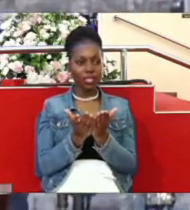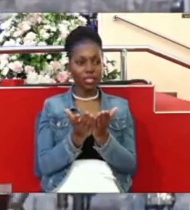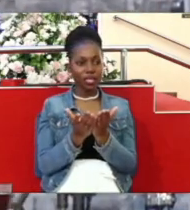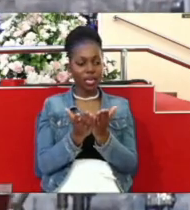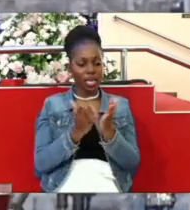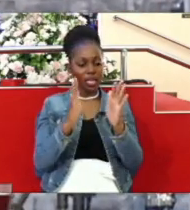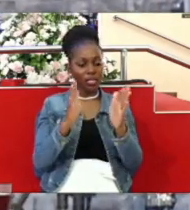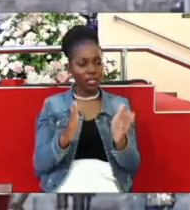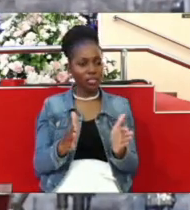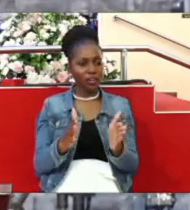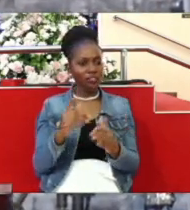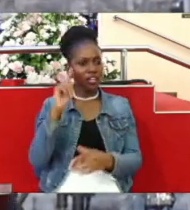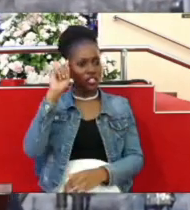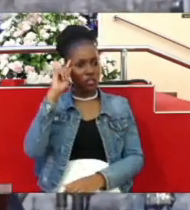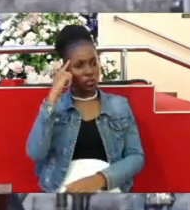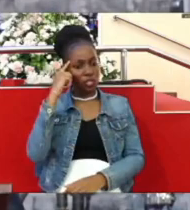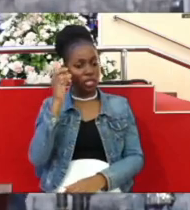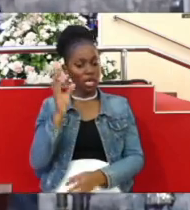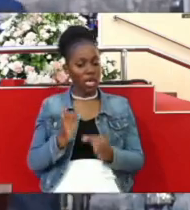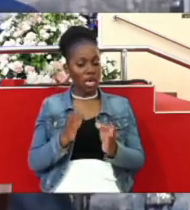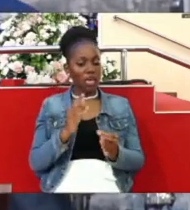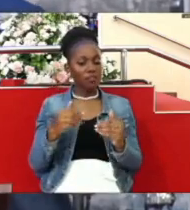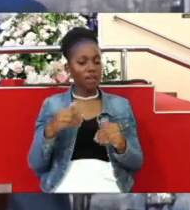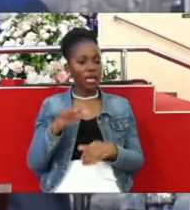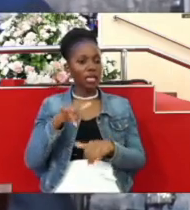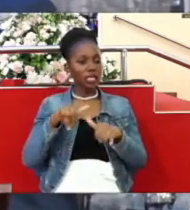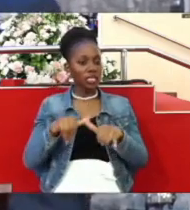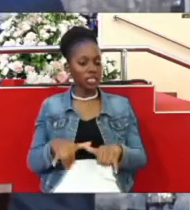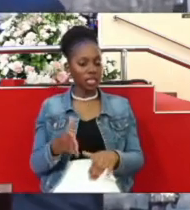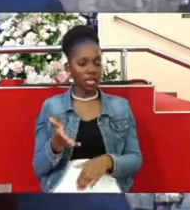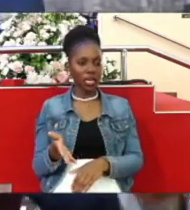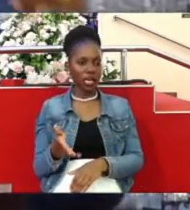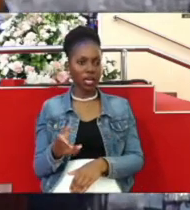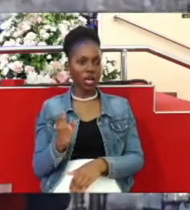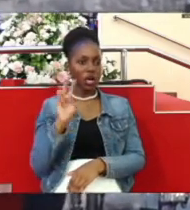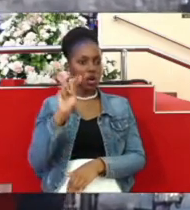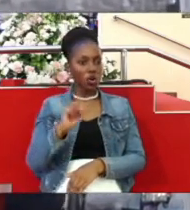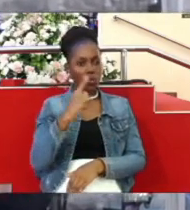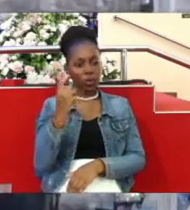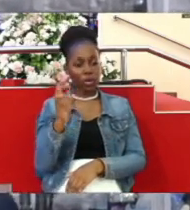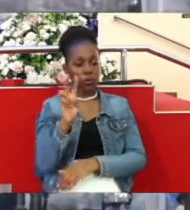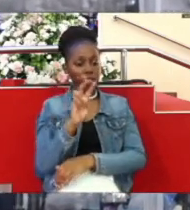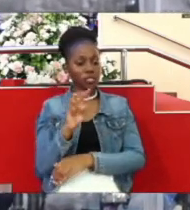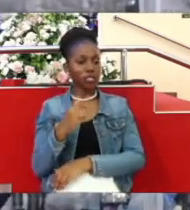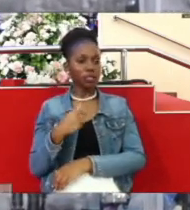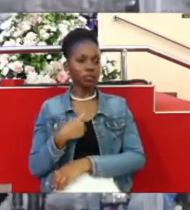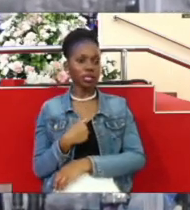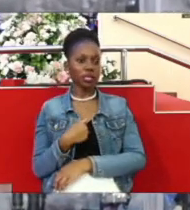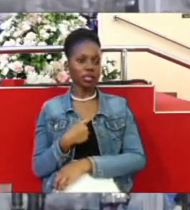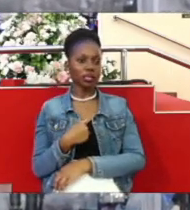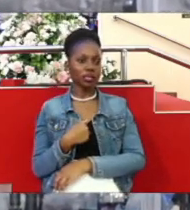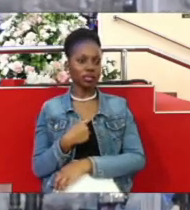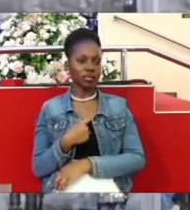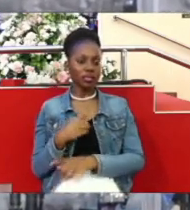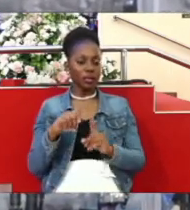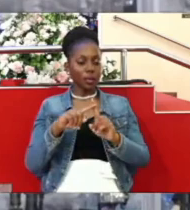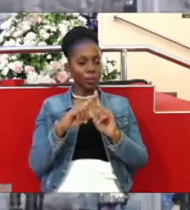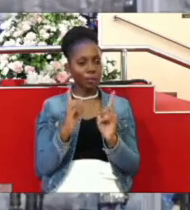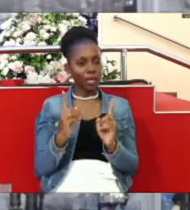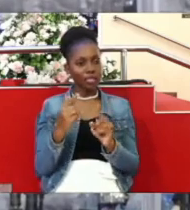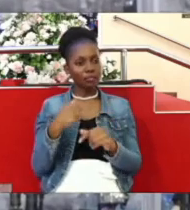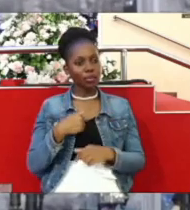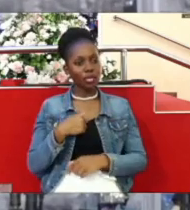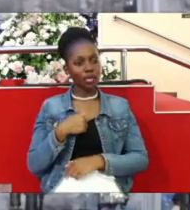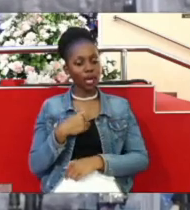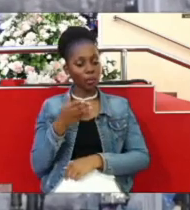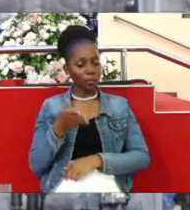seeing me. Na akajiambia ya kwamba mimi naweza kaa hapa kwa sababu hakuna mtu ananiona. But I came this morning to tell someone. Lakini asubuhi ya leo